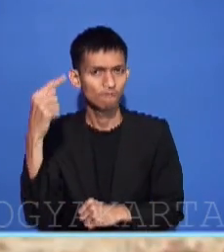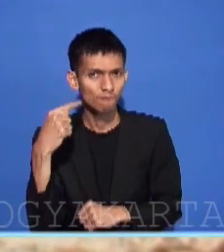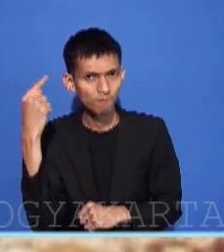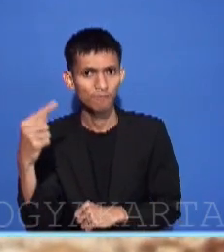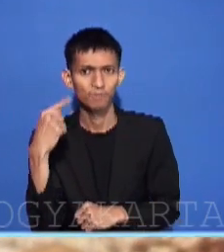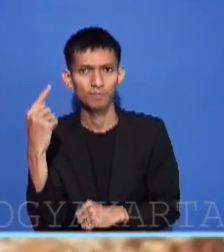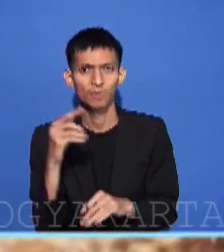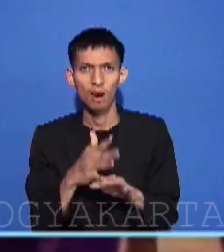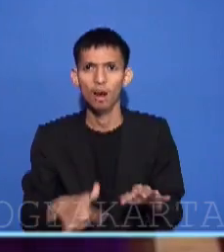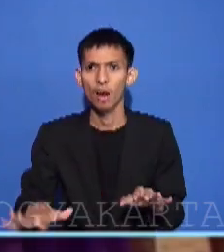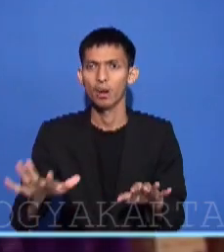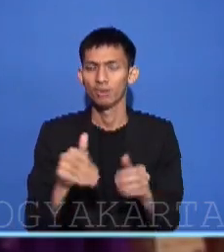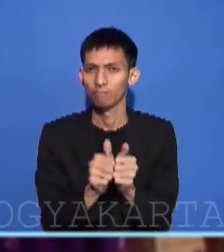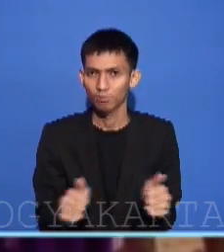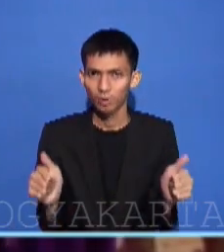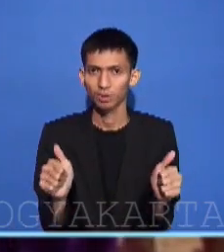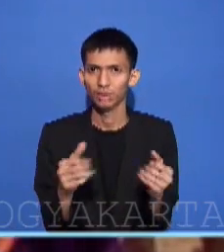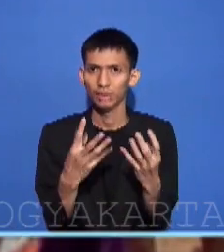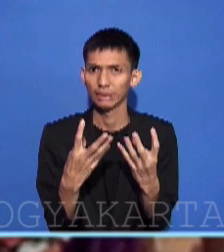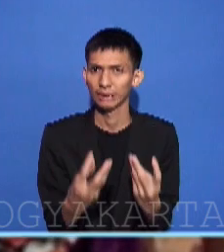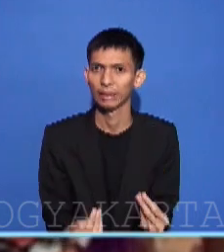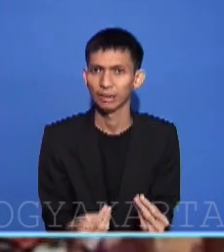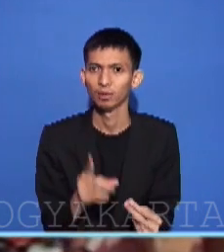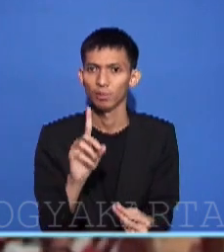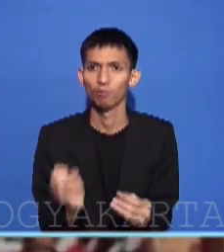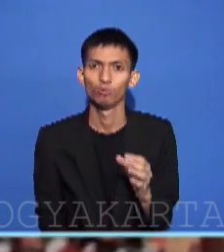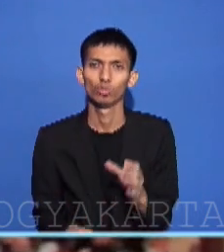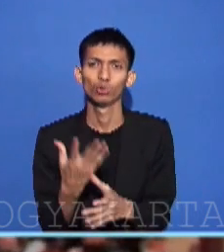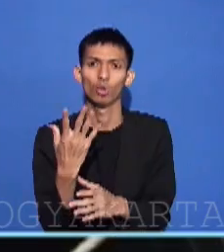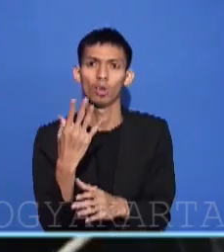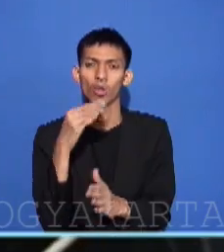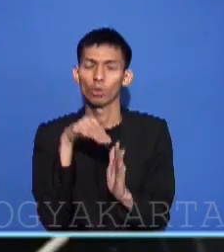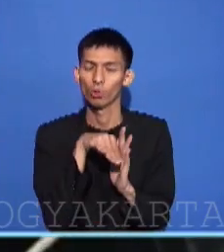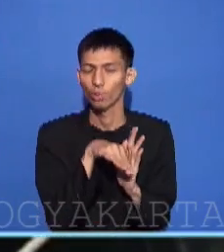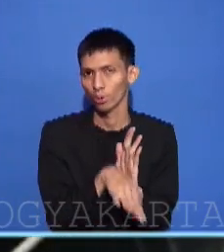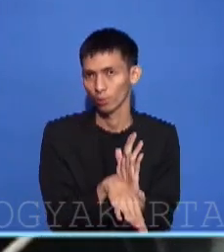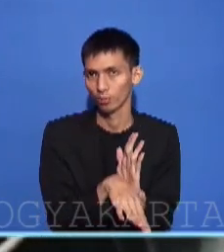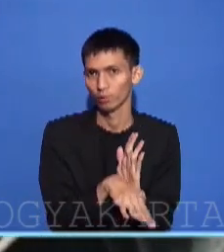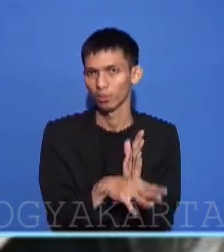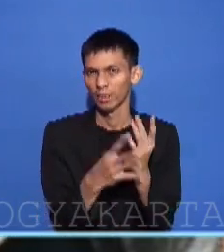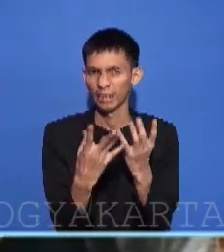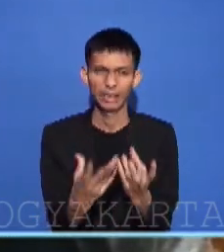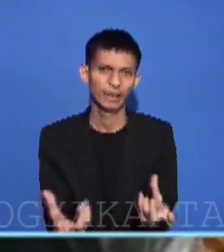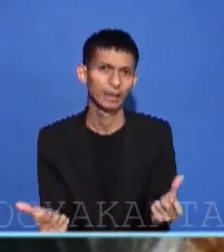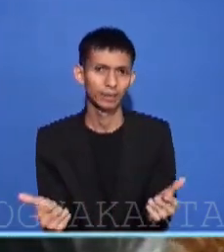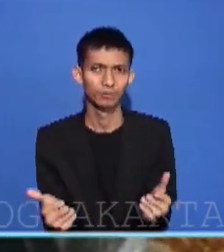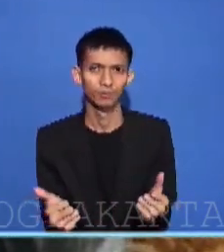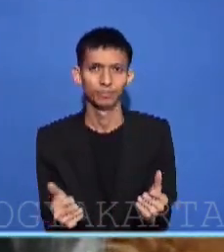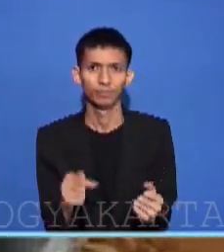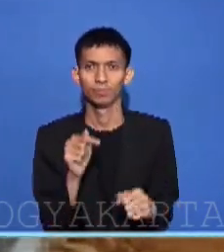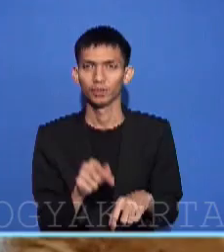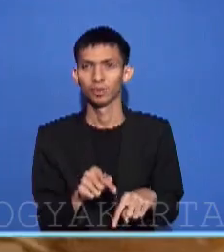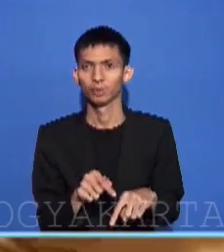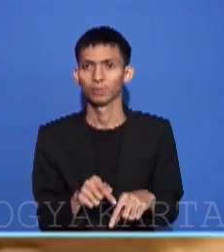bersih setiap tahun di musim kemarau karena sumber air yang ada terus menyusut kondisi itu cukup